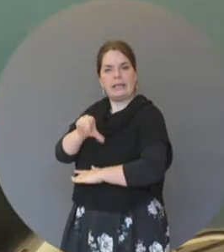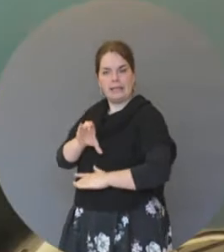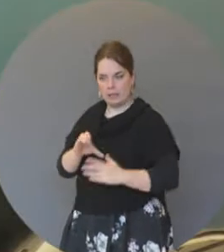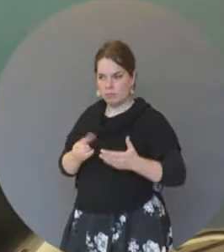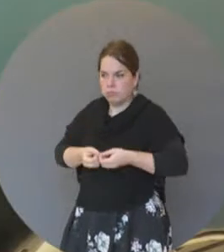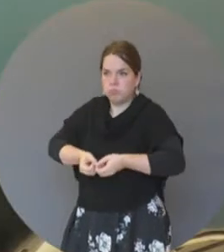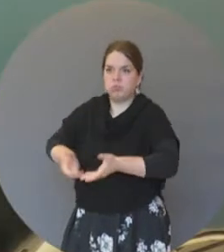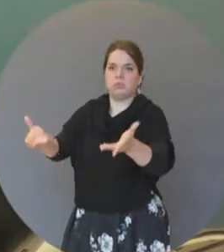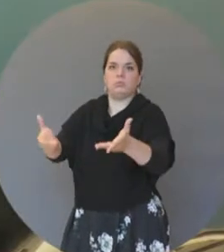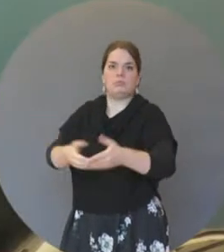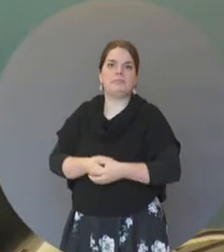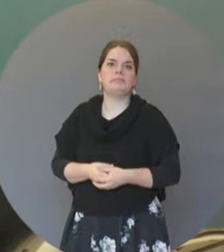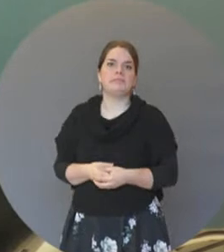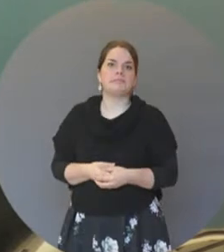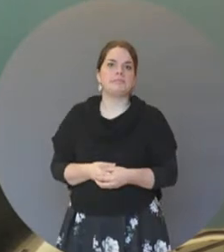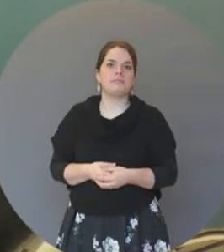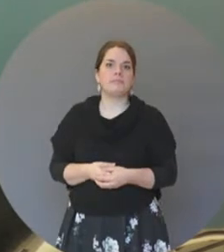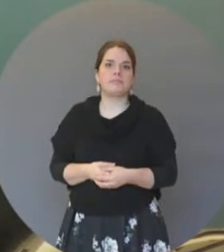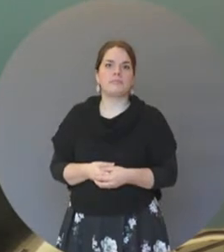merci